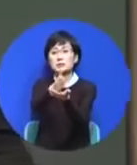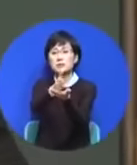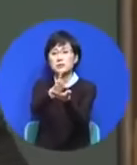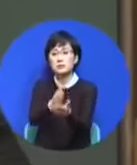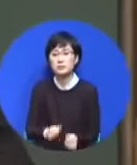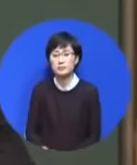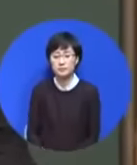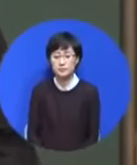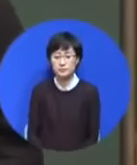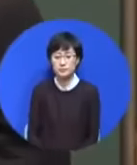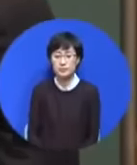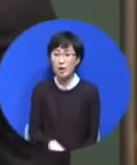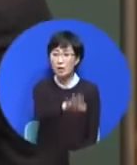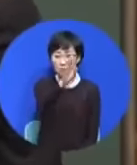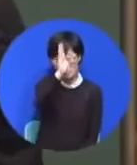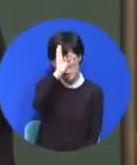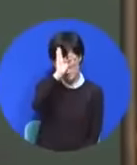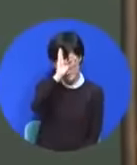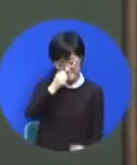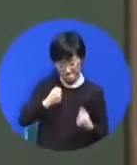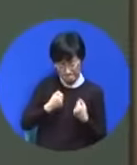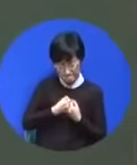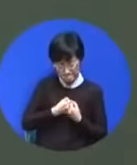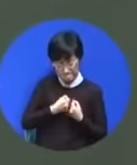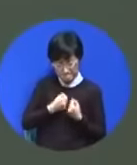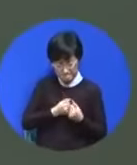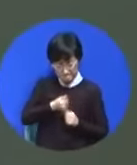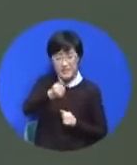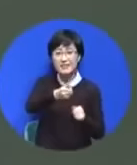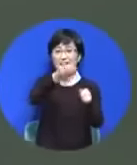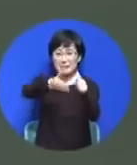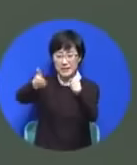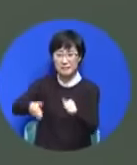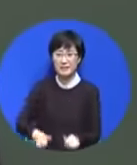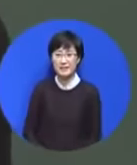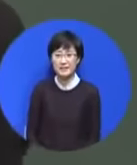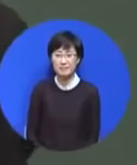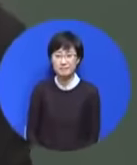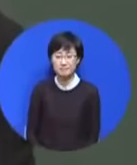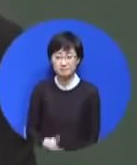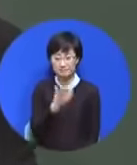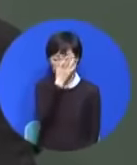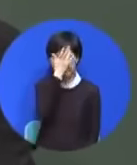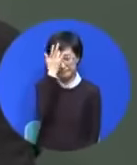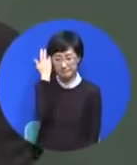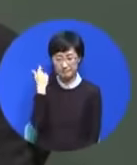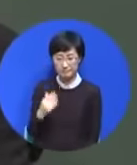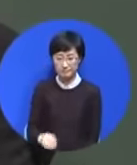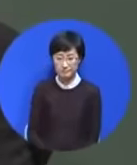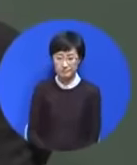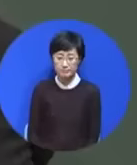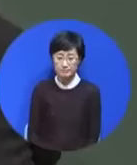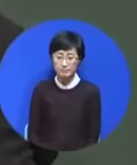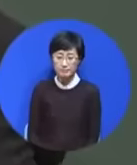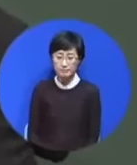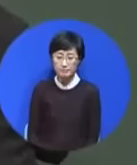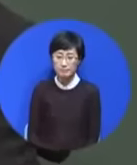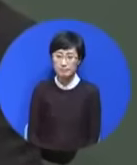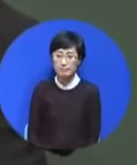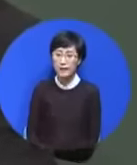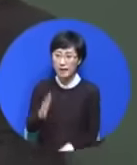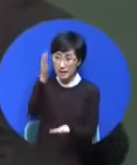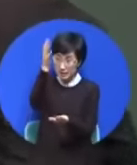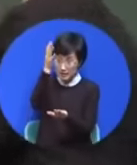마세요 싸우시기 바랍니다 자 놀라운 일이 벌어졌어